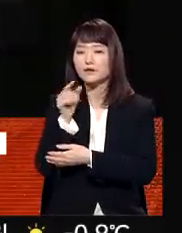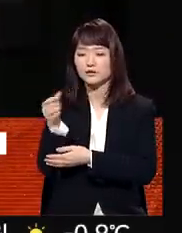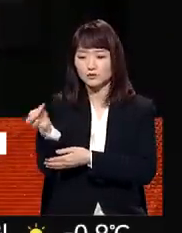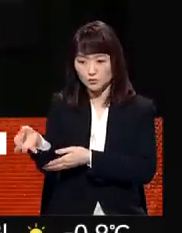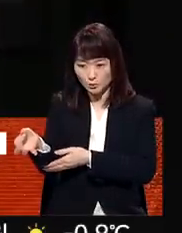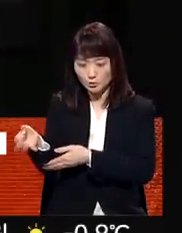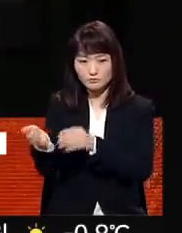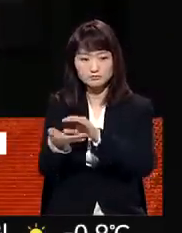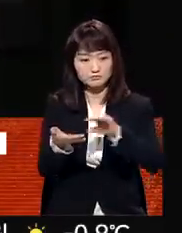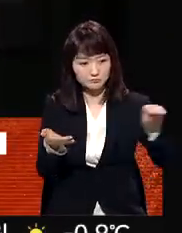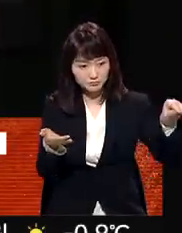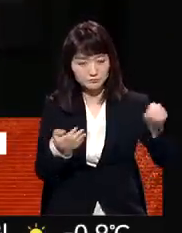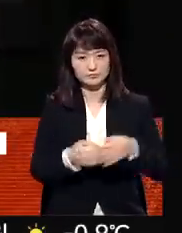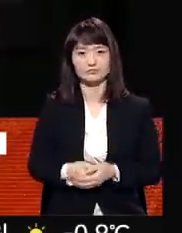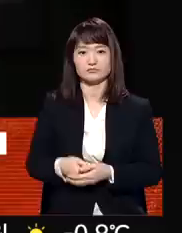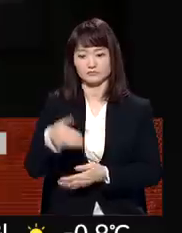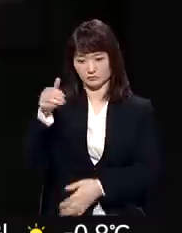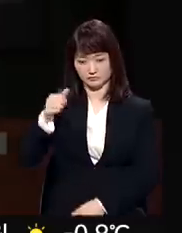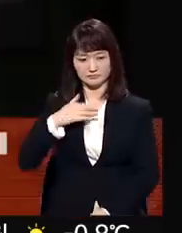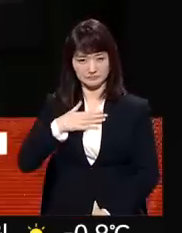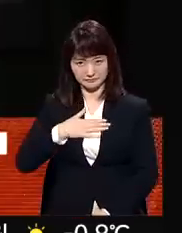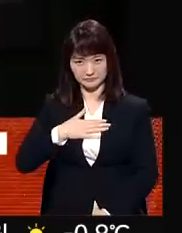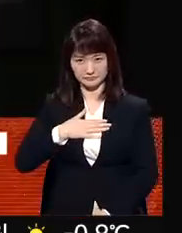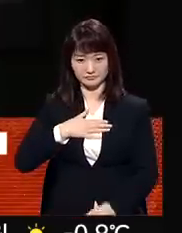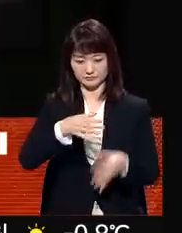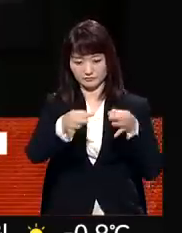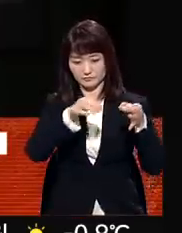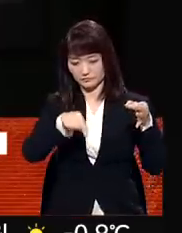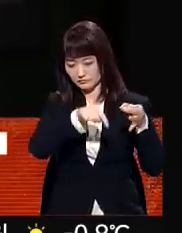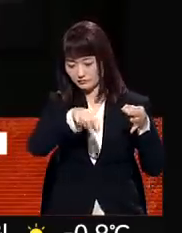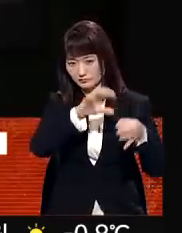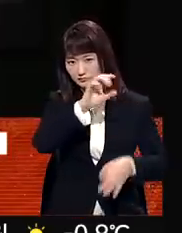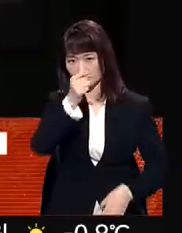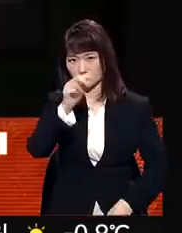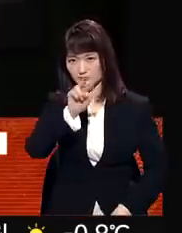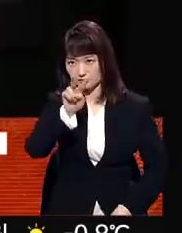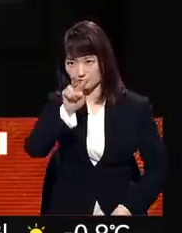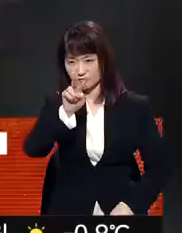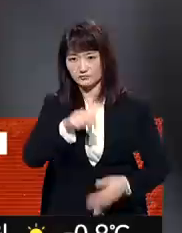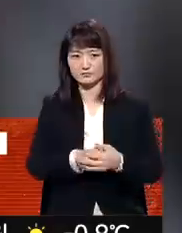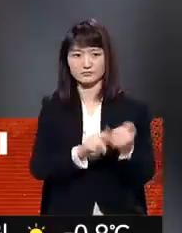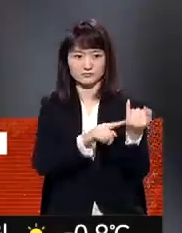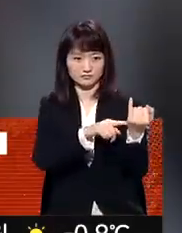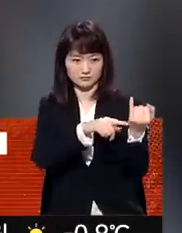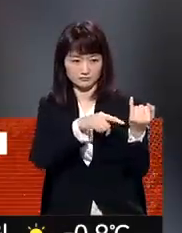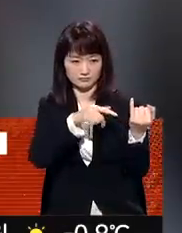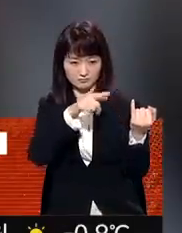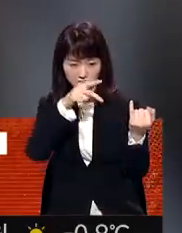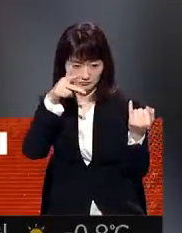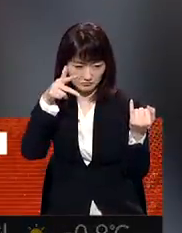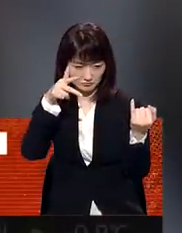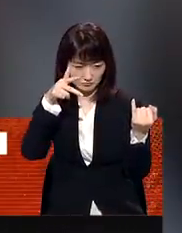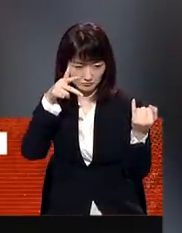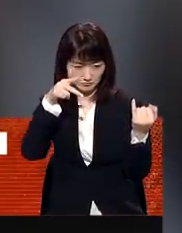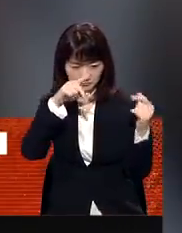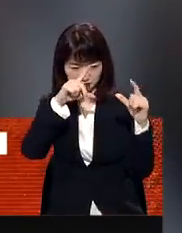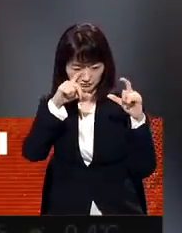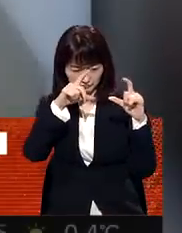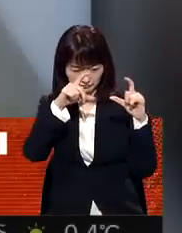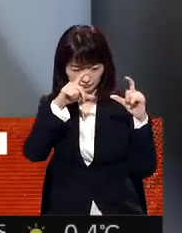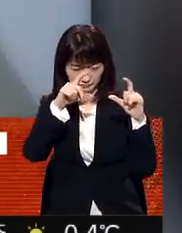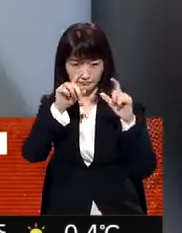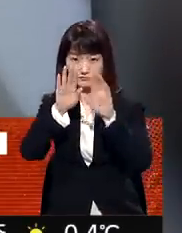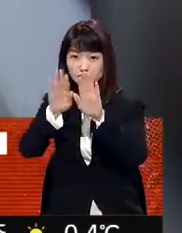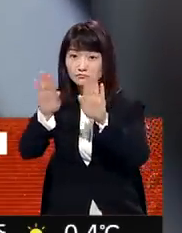이걸 눈치를 채고이 가게 내부에 있는이 cctv에서 여성이 잡힌 부분을 캡처해서 붙여놨습니다 경찰의 사건도 접수를